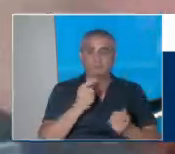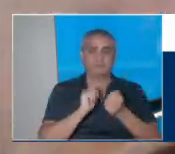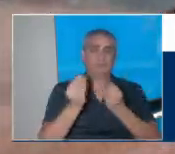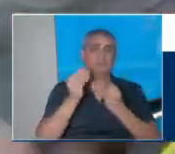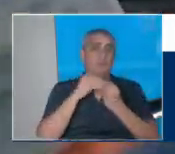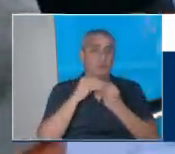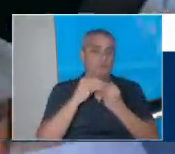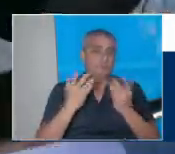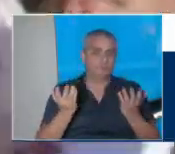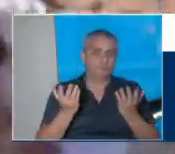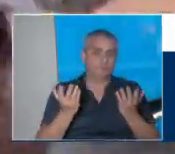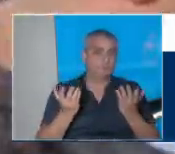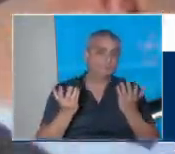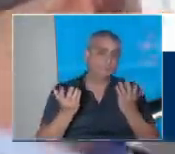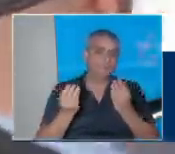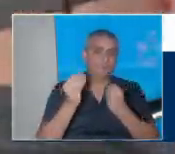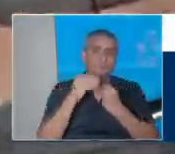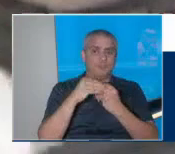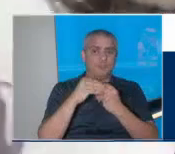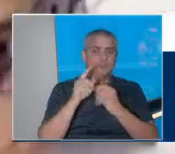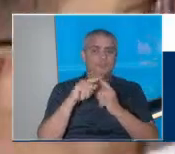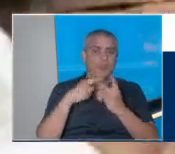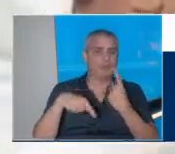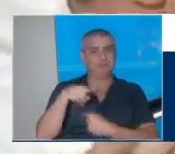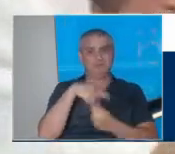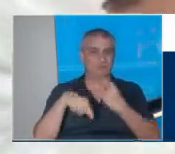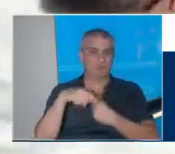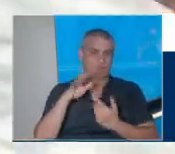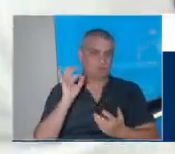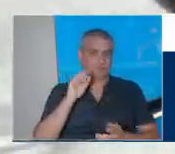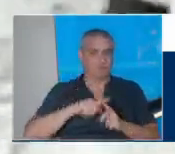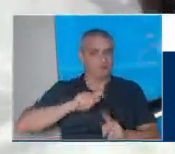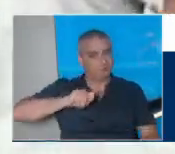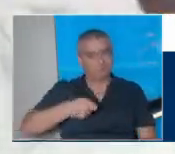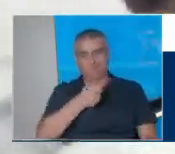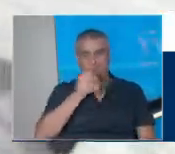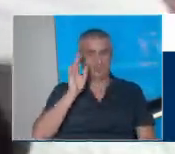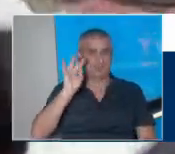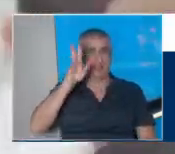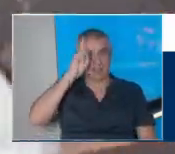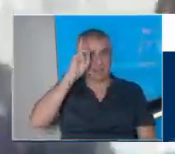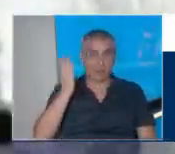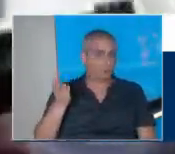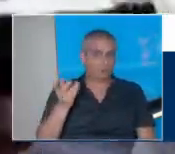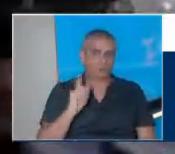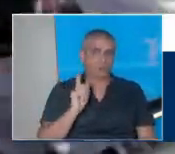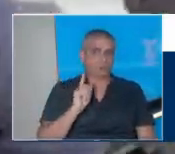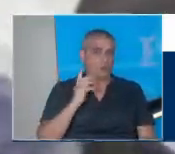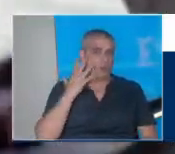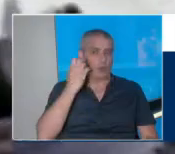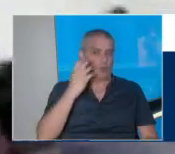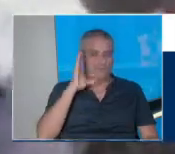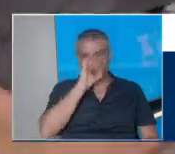עוד איזשהו, אתה יודע, עוד איזשהו כאילו סיבוב ככה בבטן של, של הליכוד, שבעצם לא ממש אוהב את